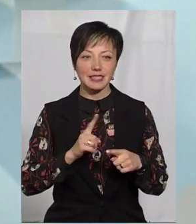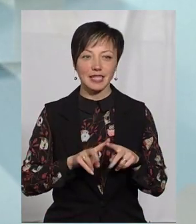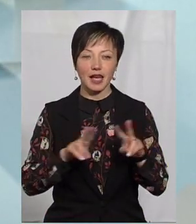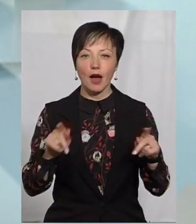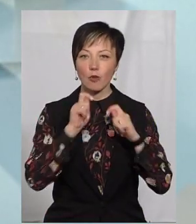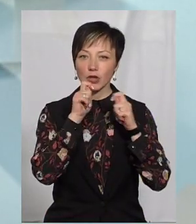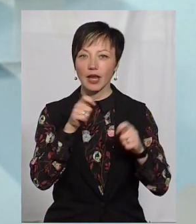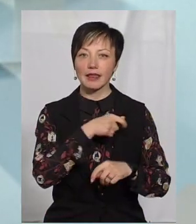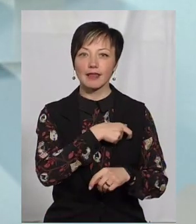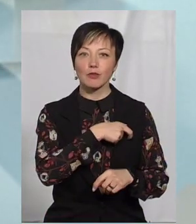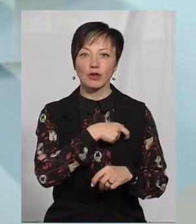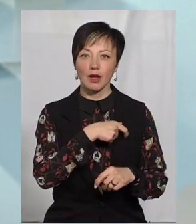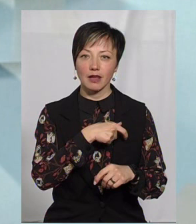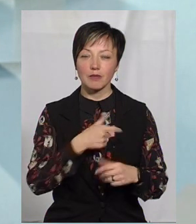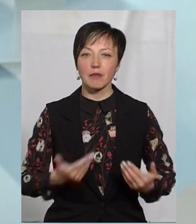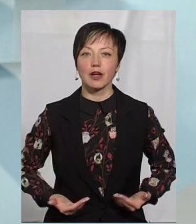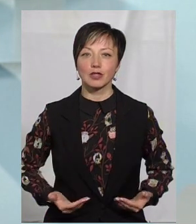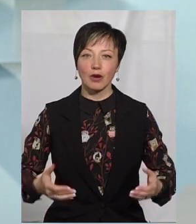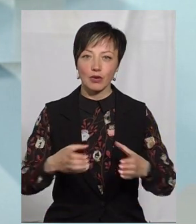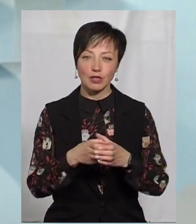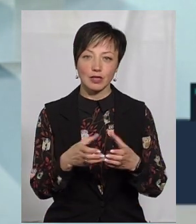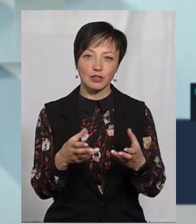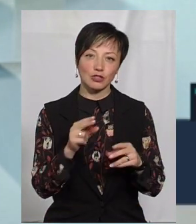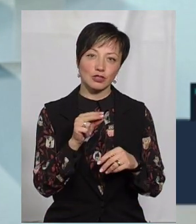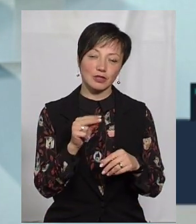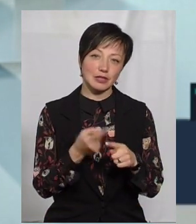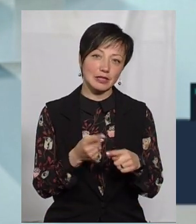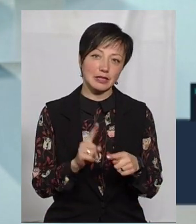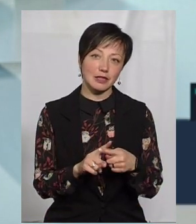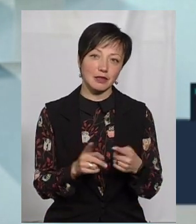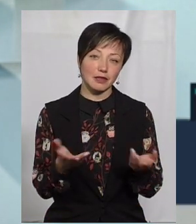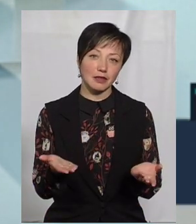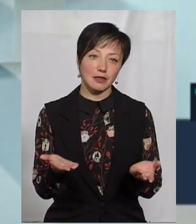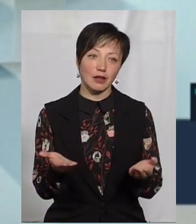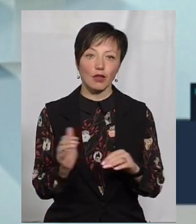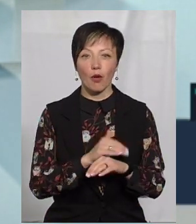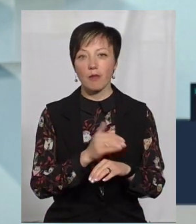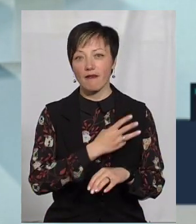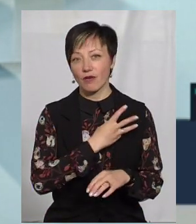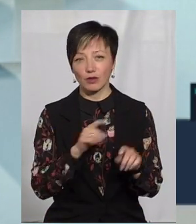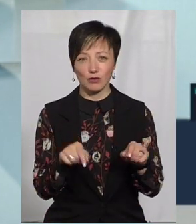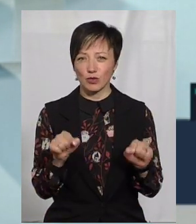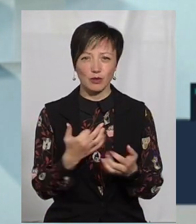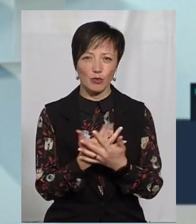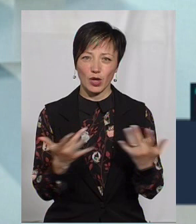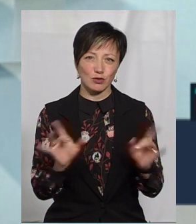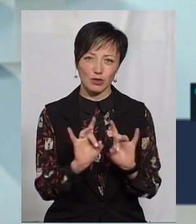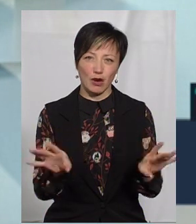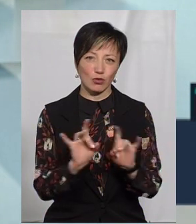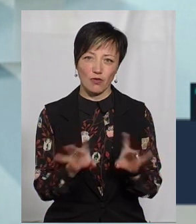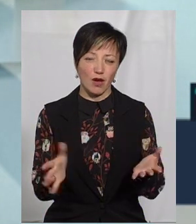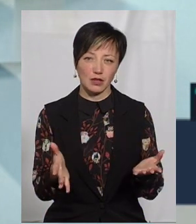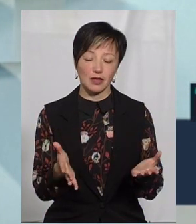подарунки депутата мешканцям округу, це гречкосійство чи це от просто його добра воля. Так само тут, ну, можна по-різному трактувати.